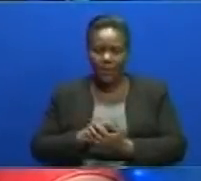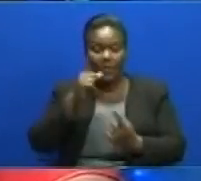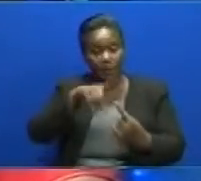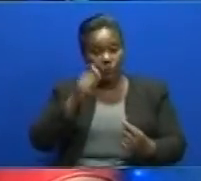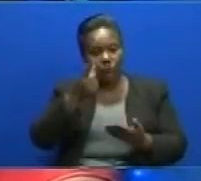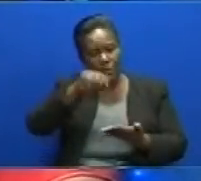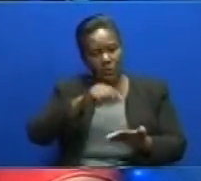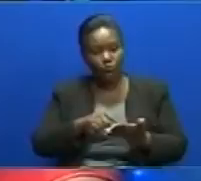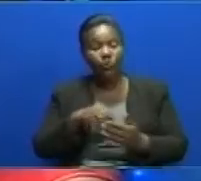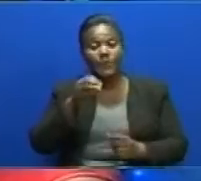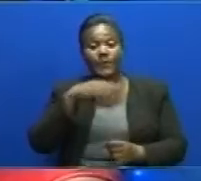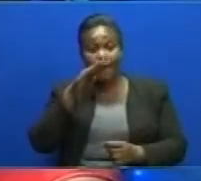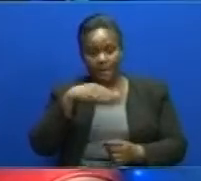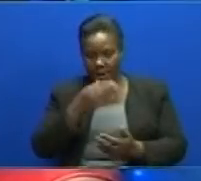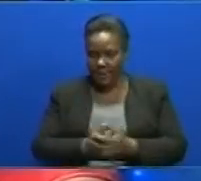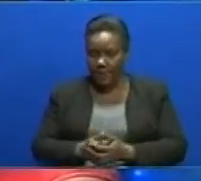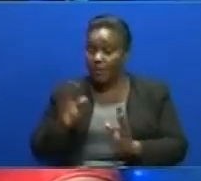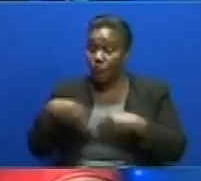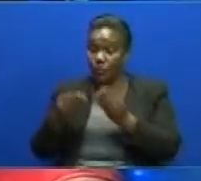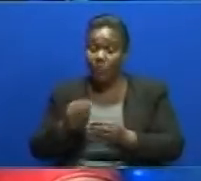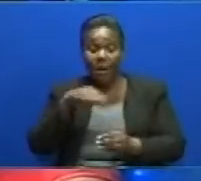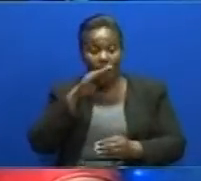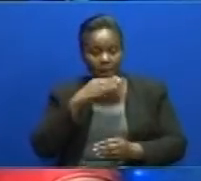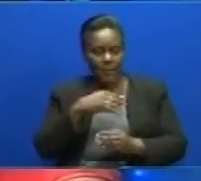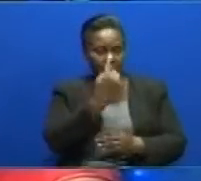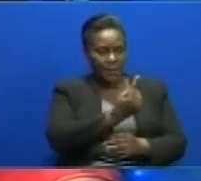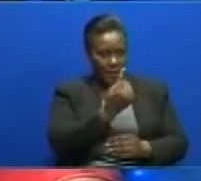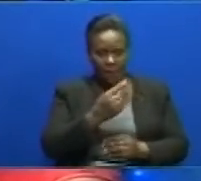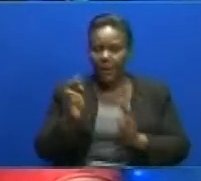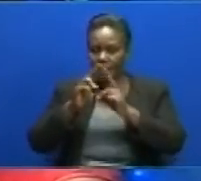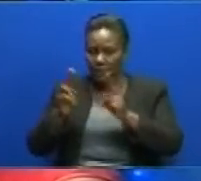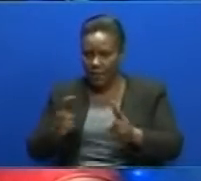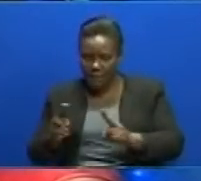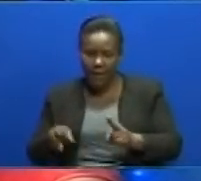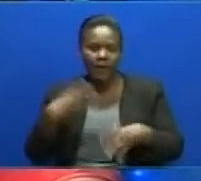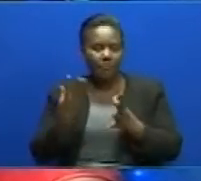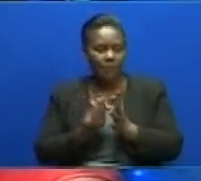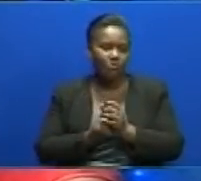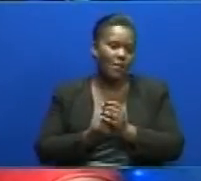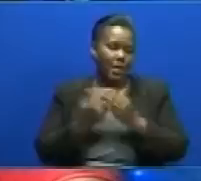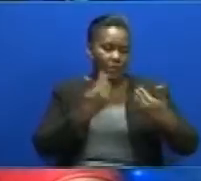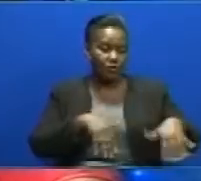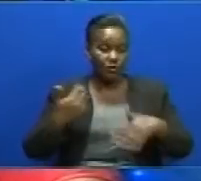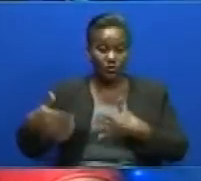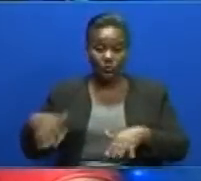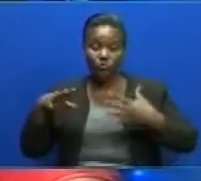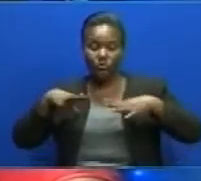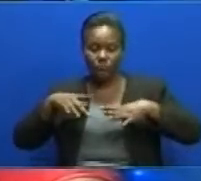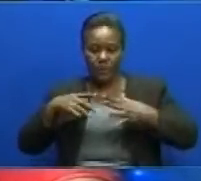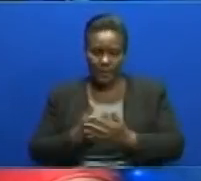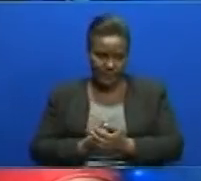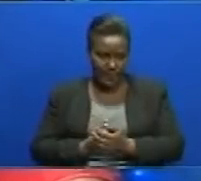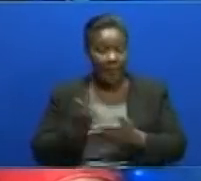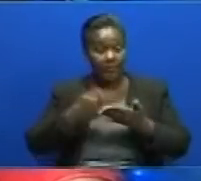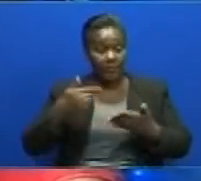taarifa ya habari ambapo tutakujuza yaliyojiri hapa nyumbani katika mataifa mbalimbali bila kusahau katika michezo na burudani. Mimi